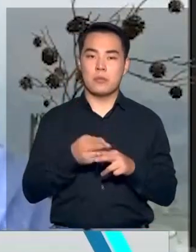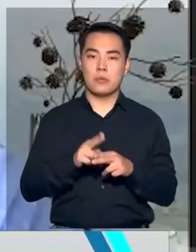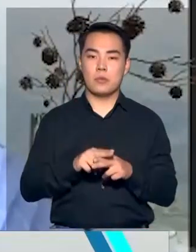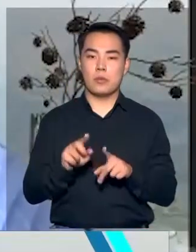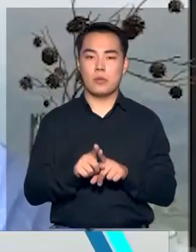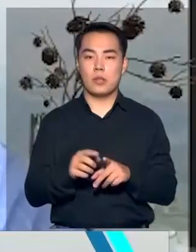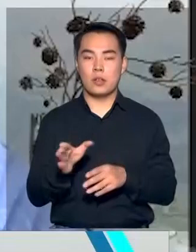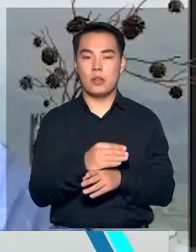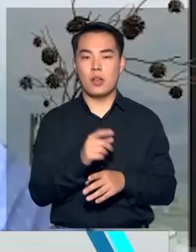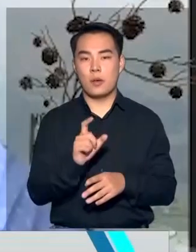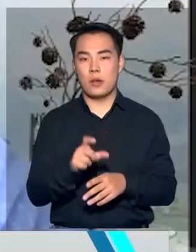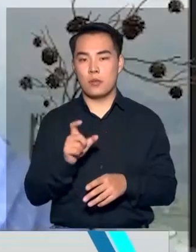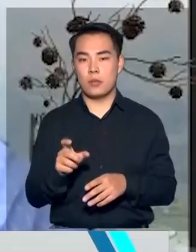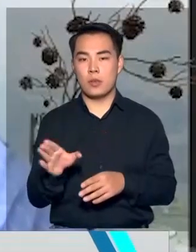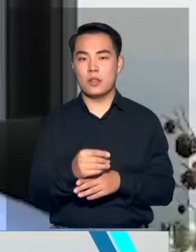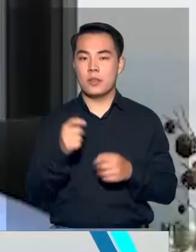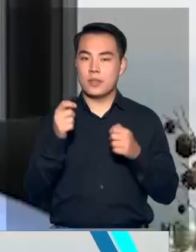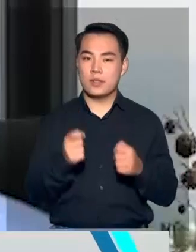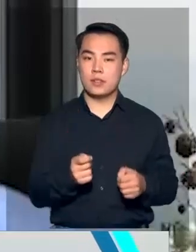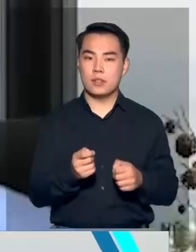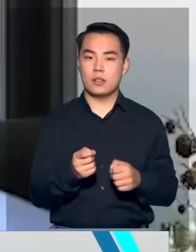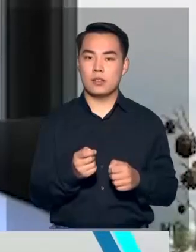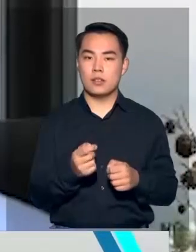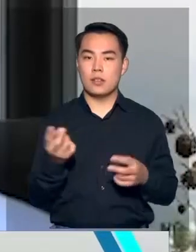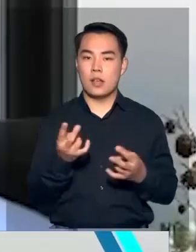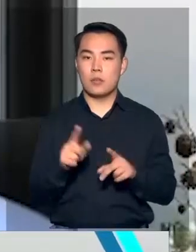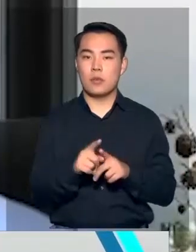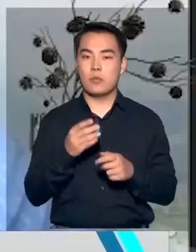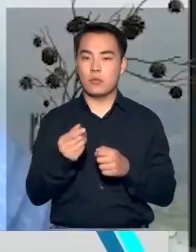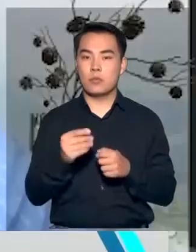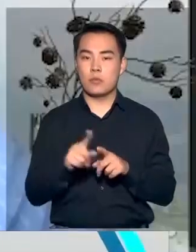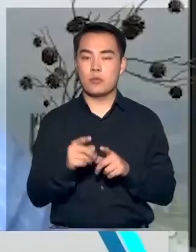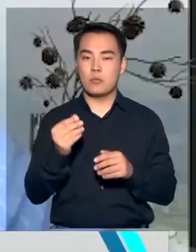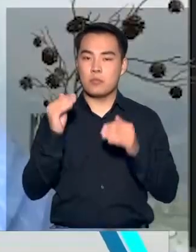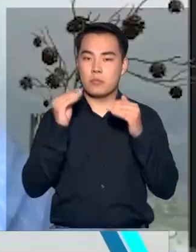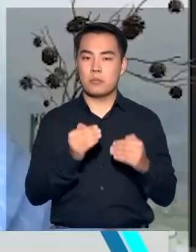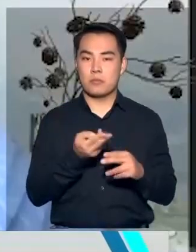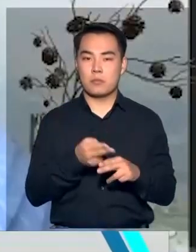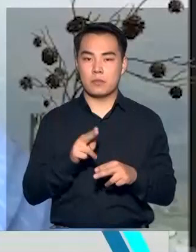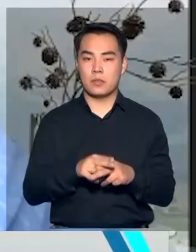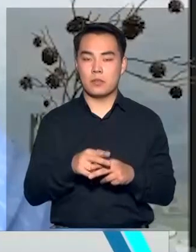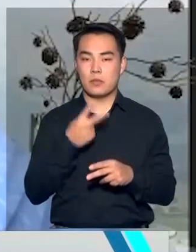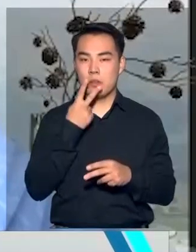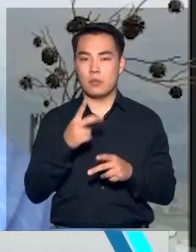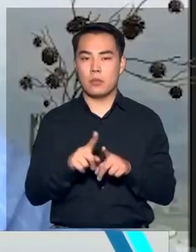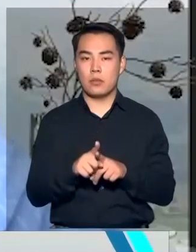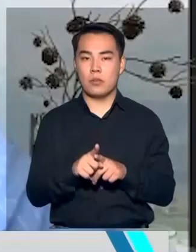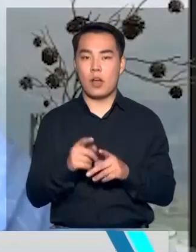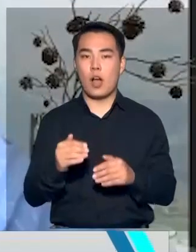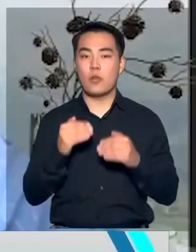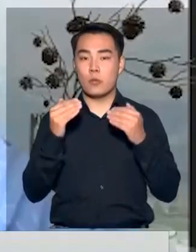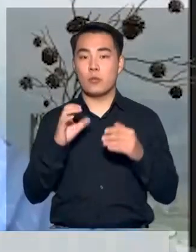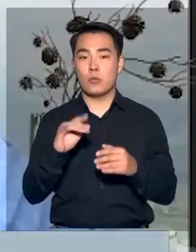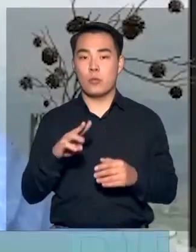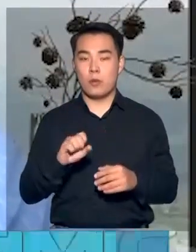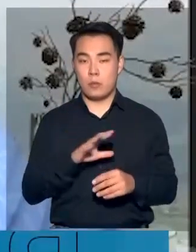какому-то количеству людей снизить требуемую к уплате сумму. Сейчас была огромная сумма для